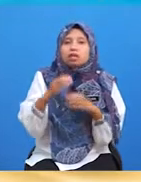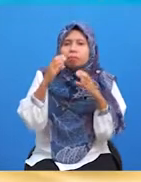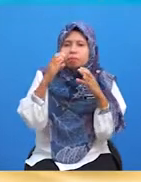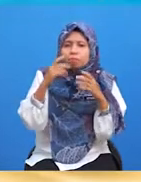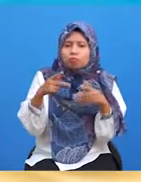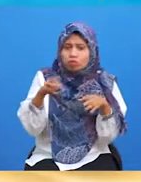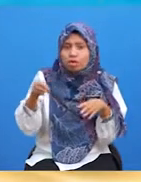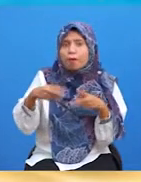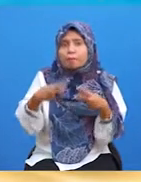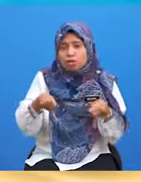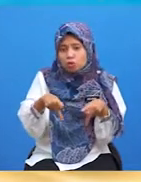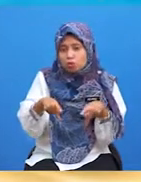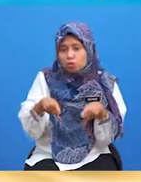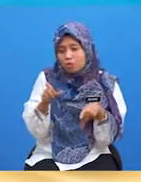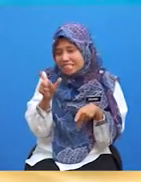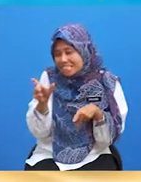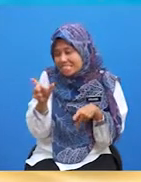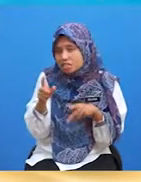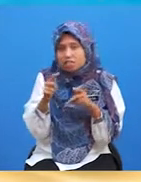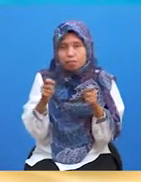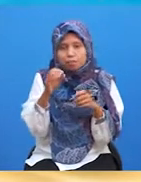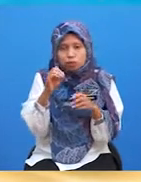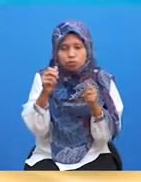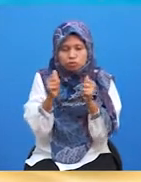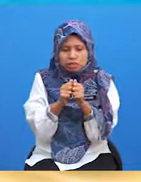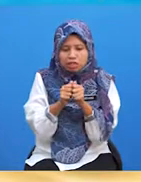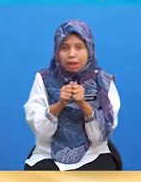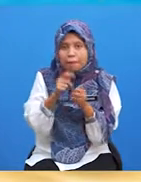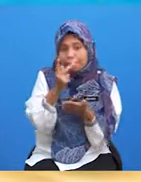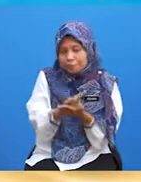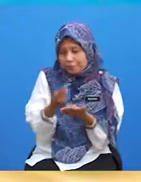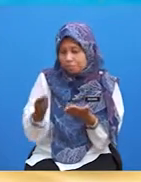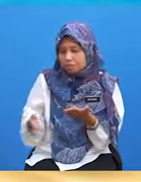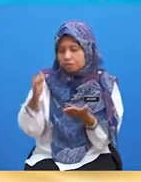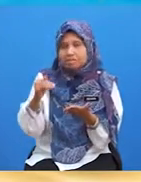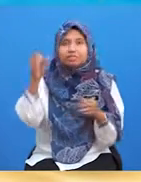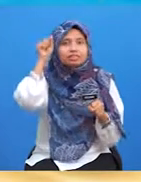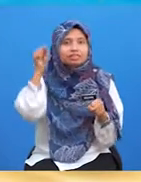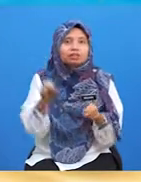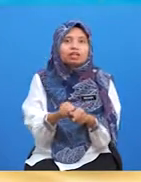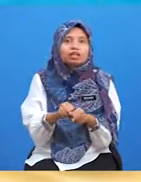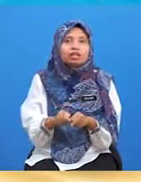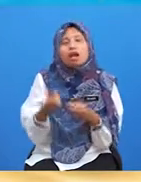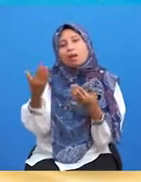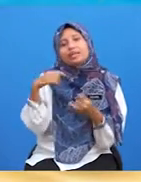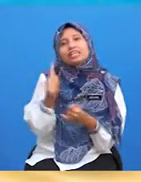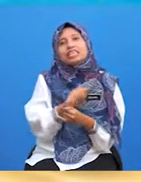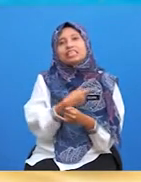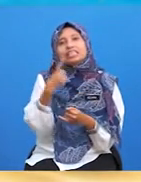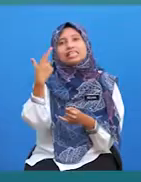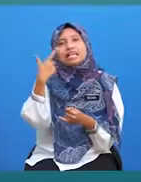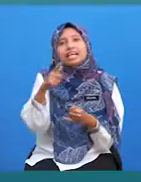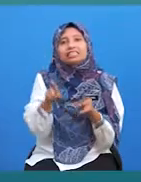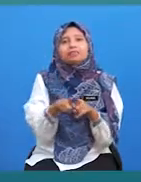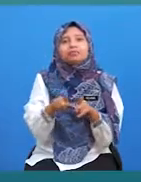perlu mengisi tempat kosong dengan peribahasa yang sesuai. Mari kita lihat